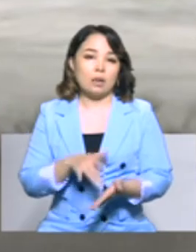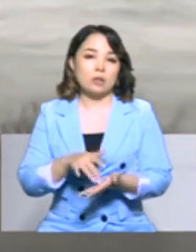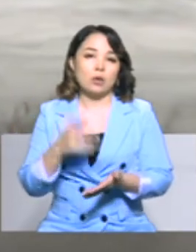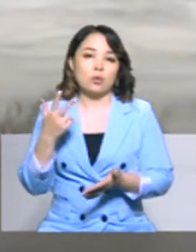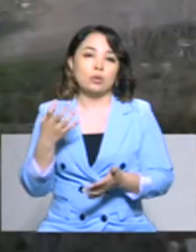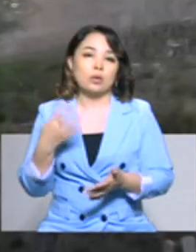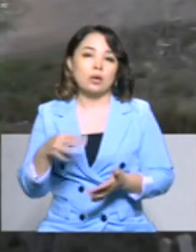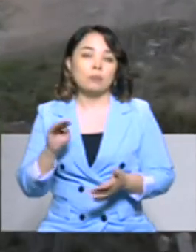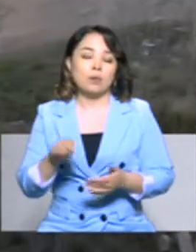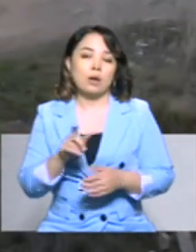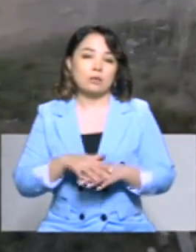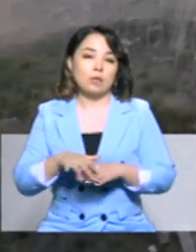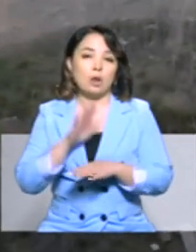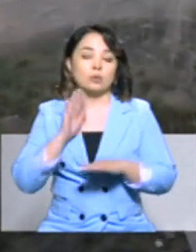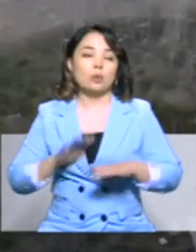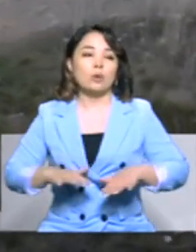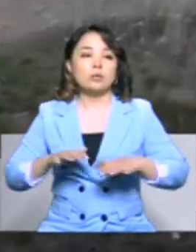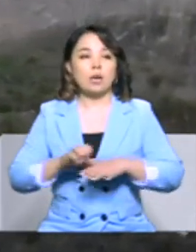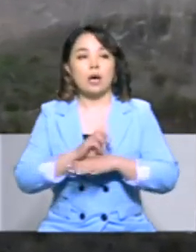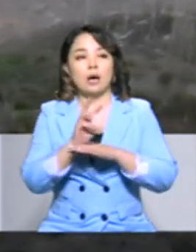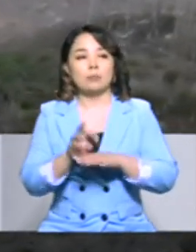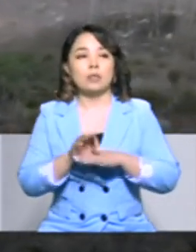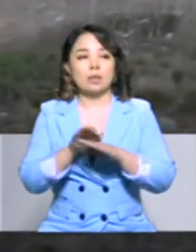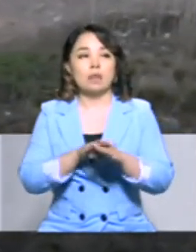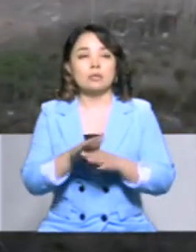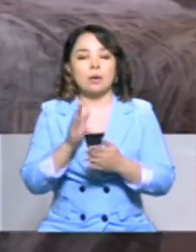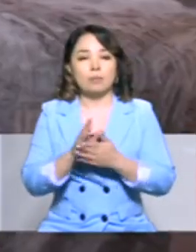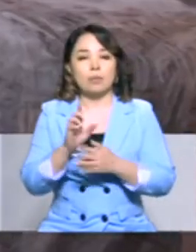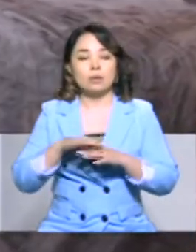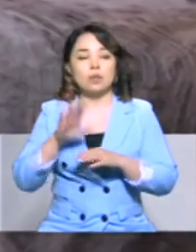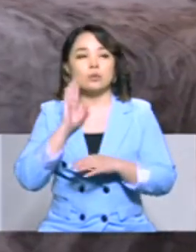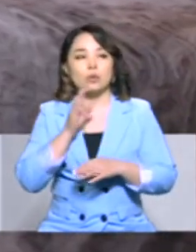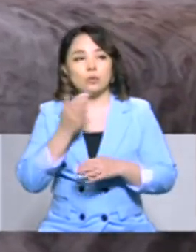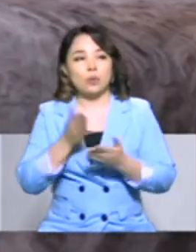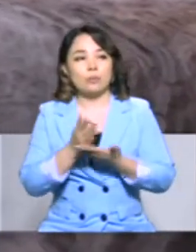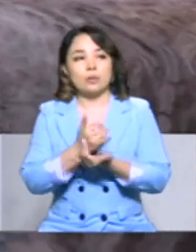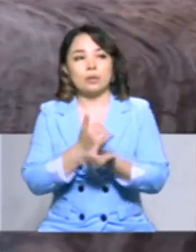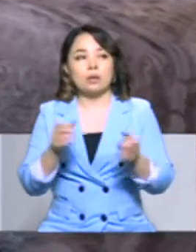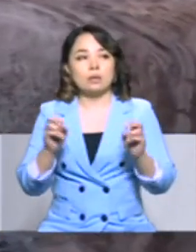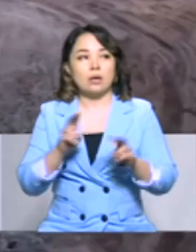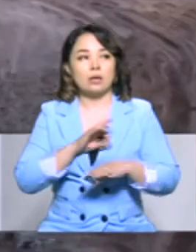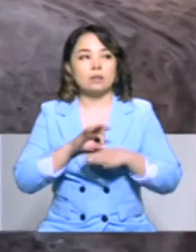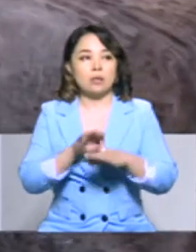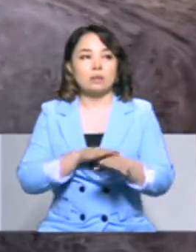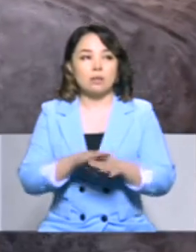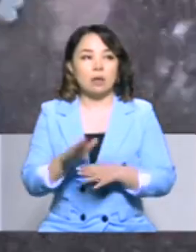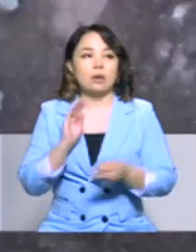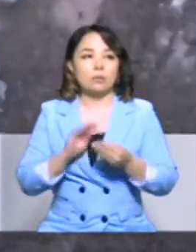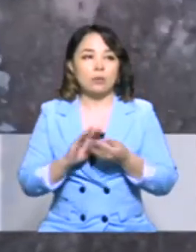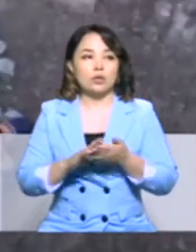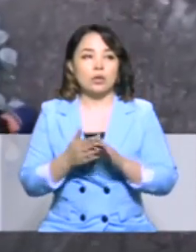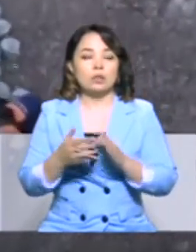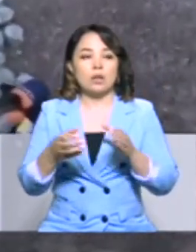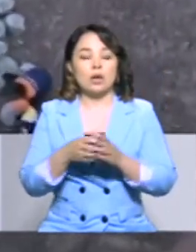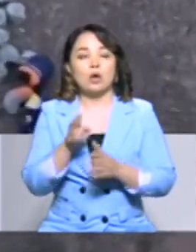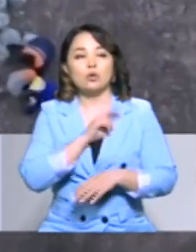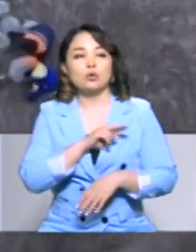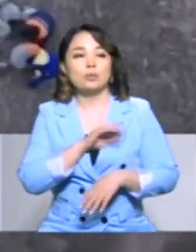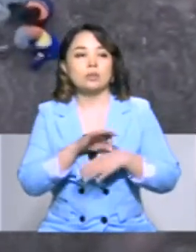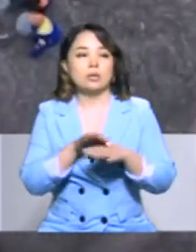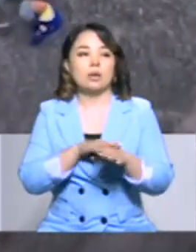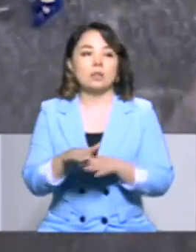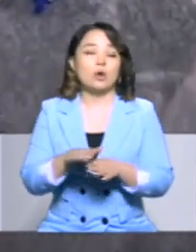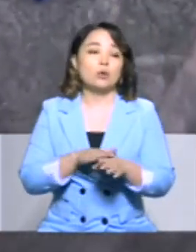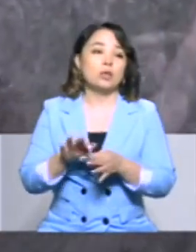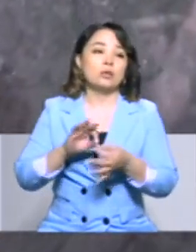340 мың халқын сумен қамтамасыз ететін батыс су арнасы коммуналды кәсіпорны қазір қалыпты режимде жұмысын істеп тұр.